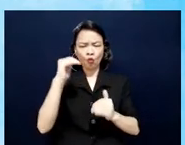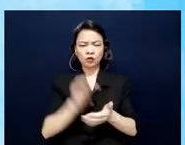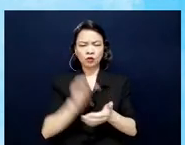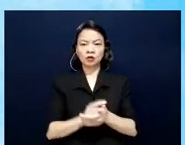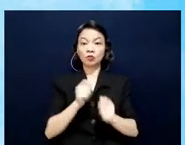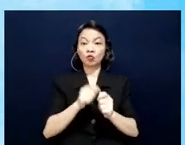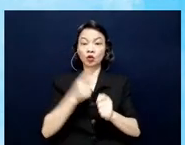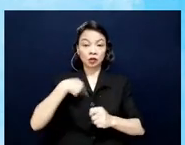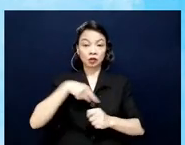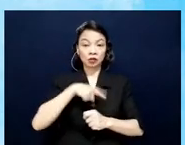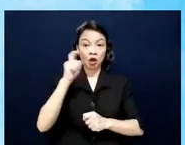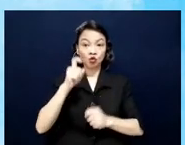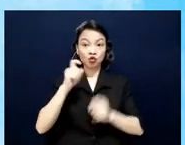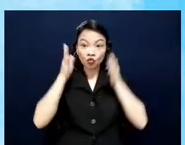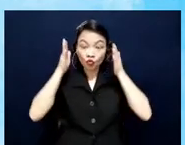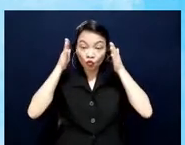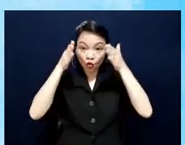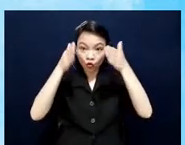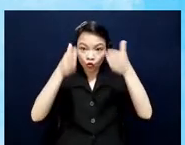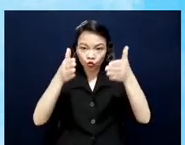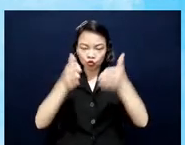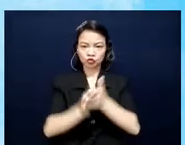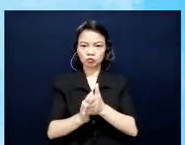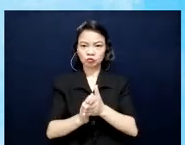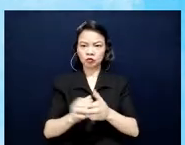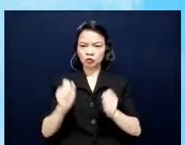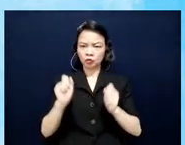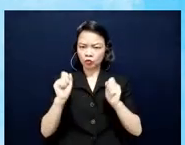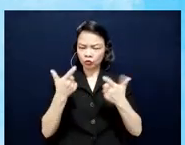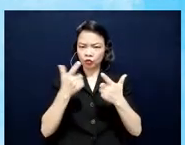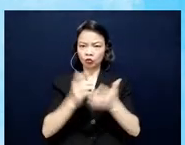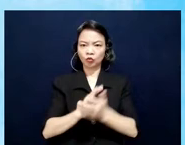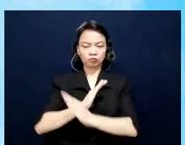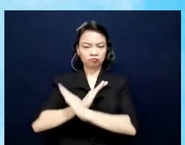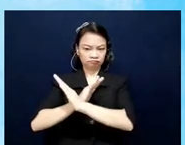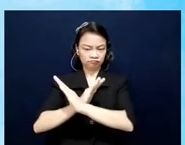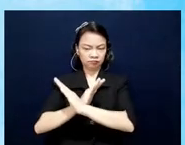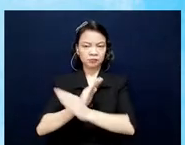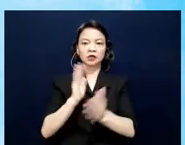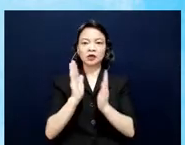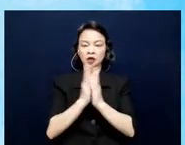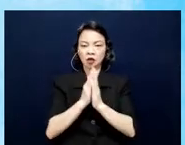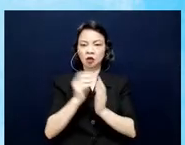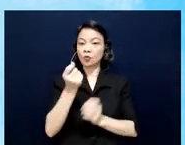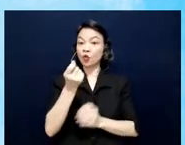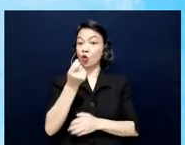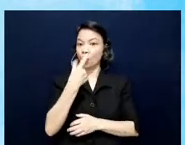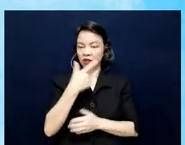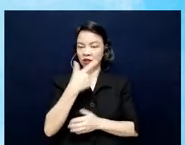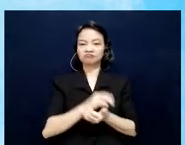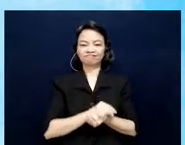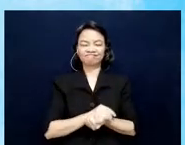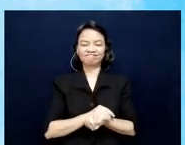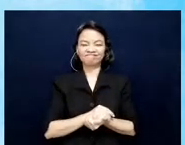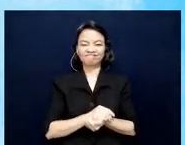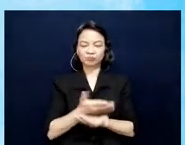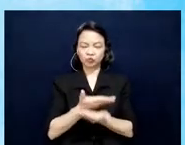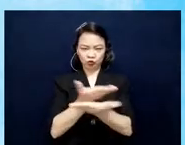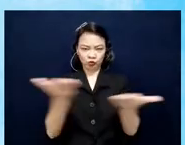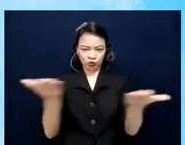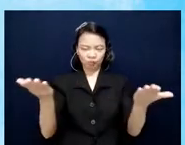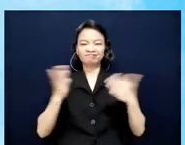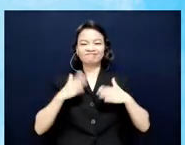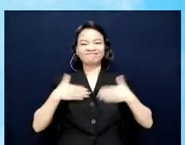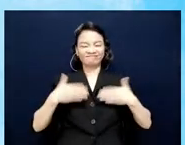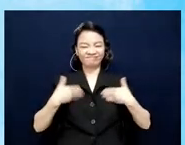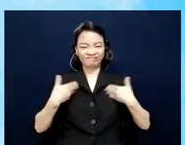fokus dan intensif untuk mencegah dan mengobatinya. Hadirin yang berbahagia,